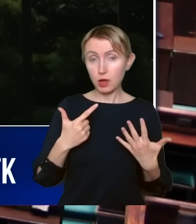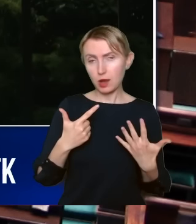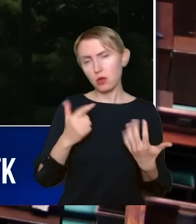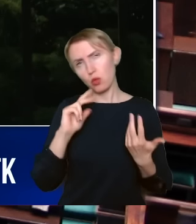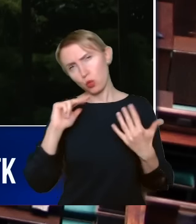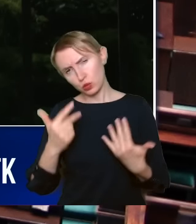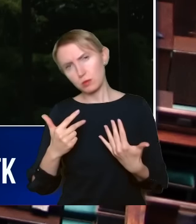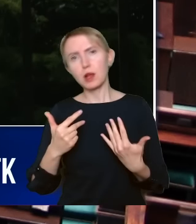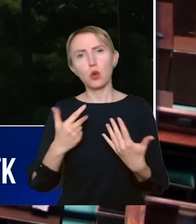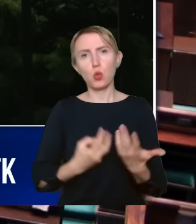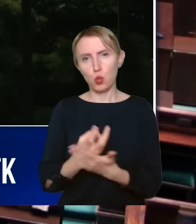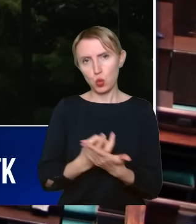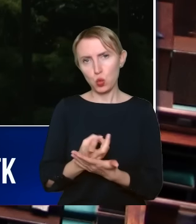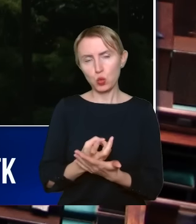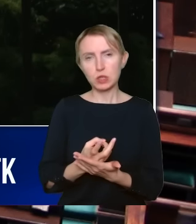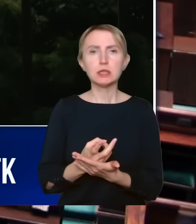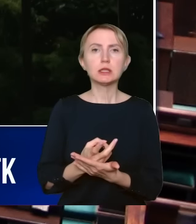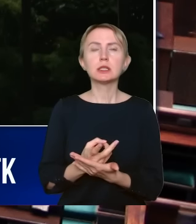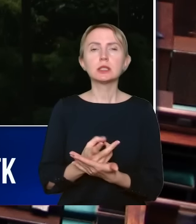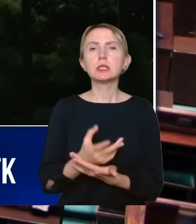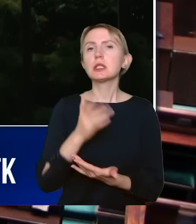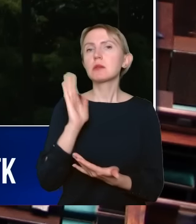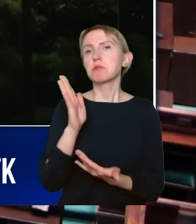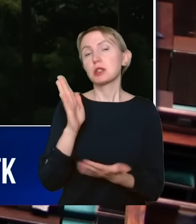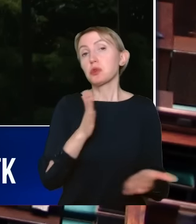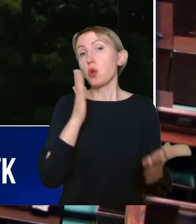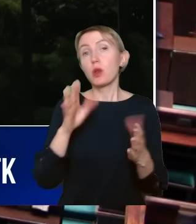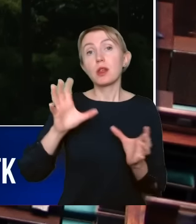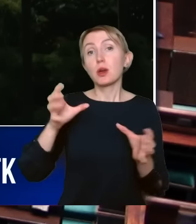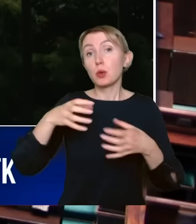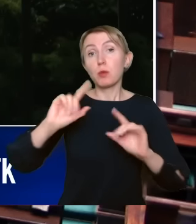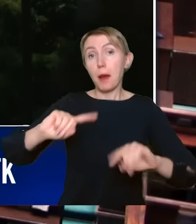8 lutego będzie jakaś kolejna grupa wejście.